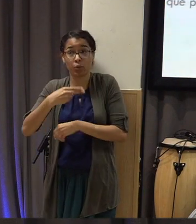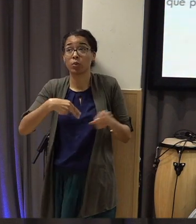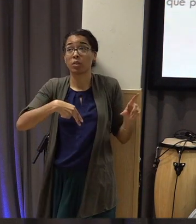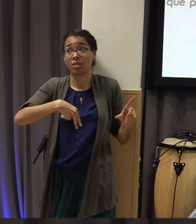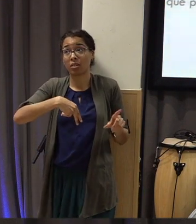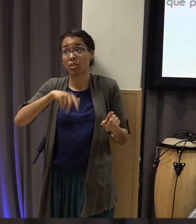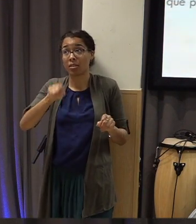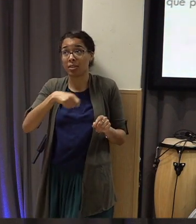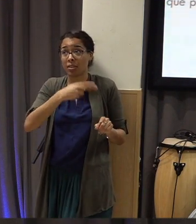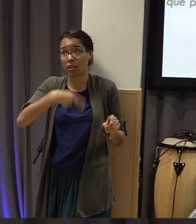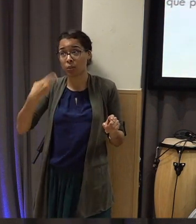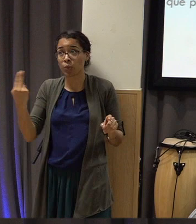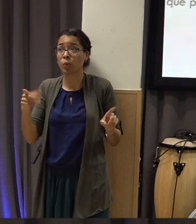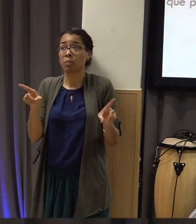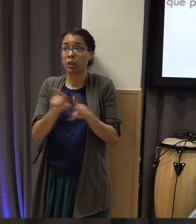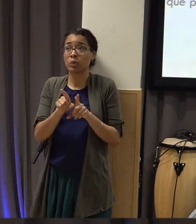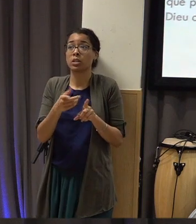que pour le croyant.